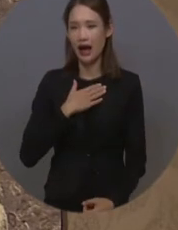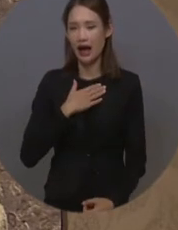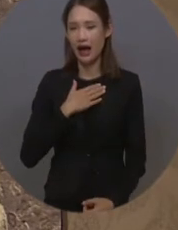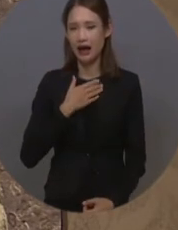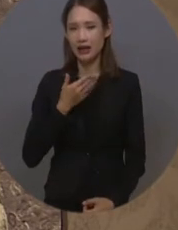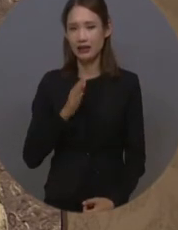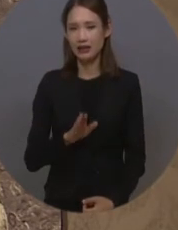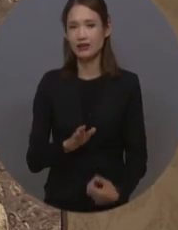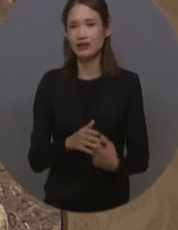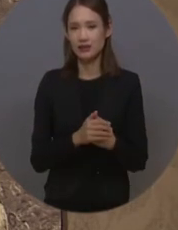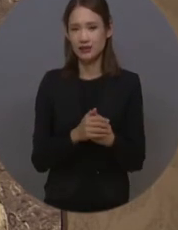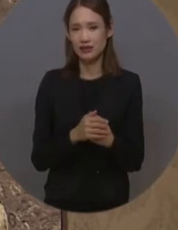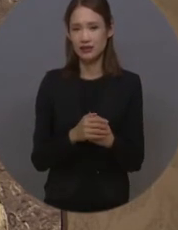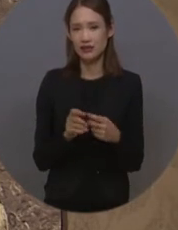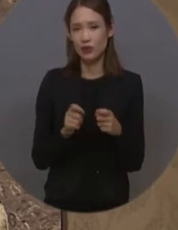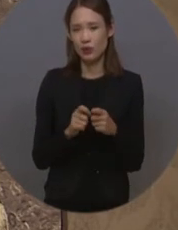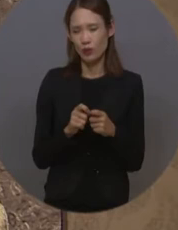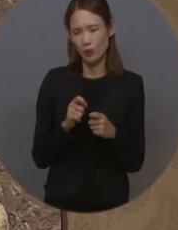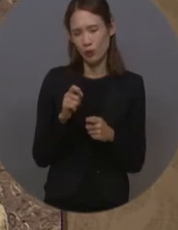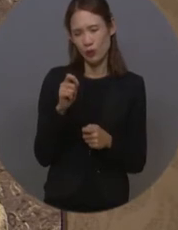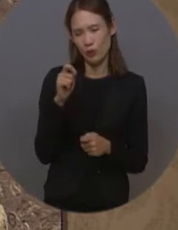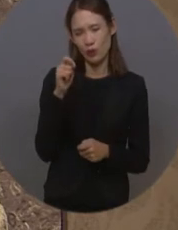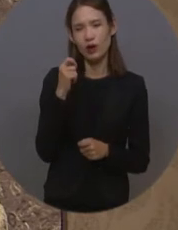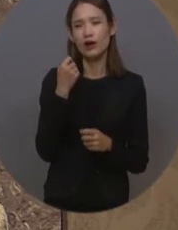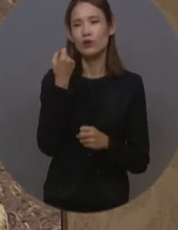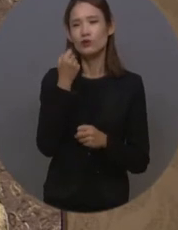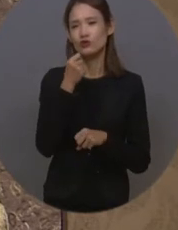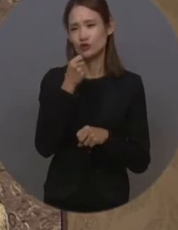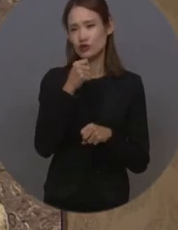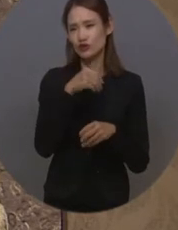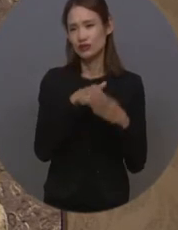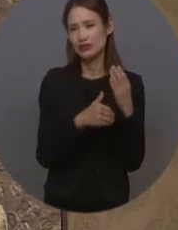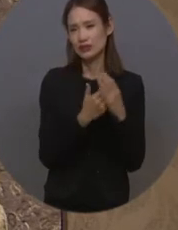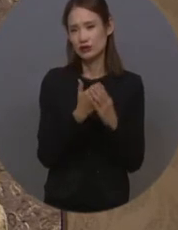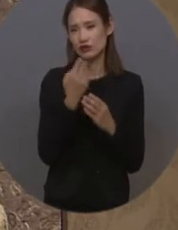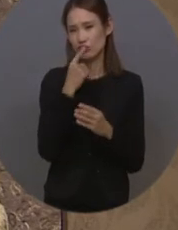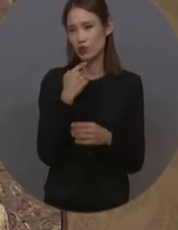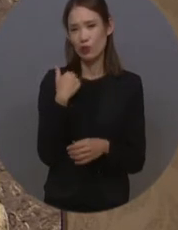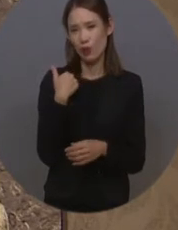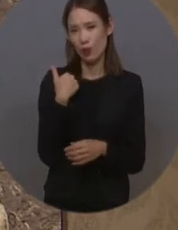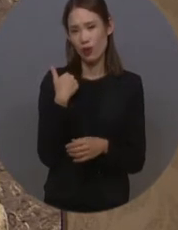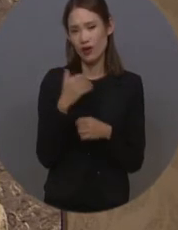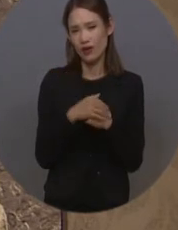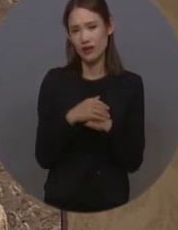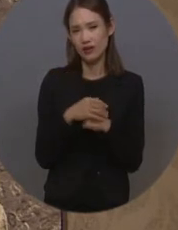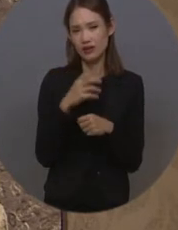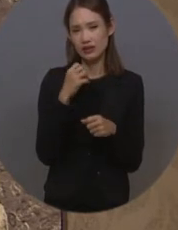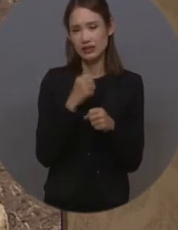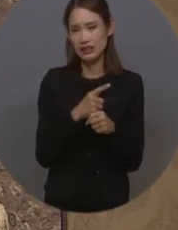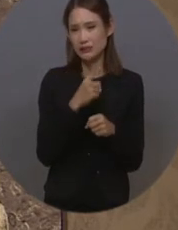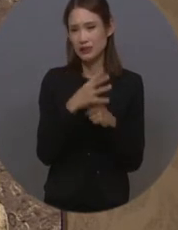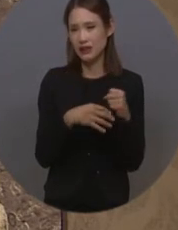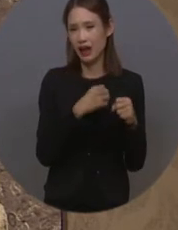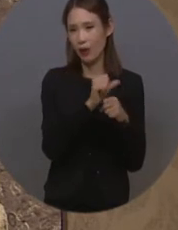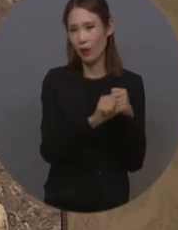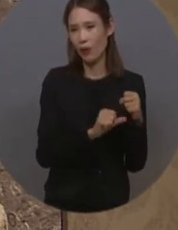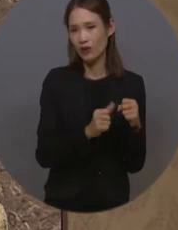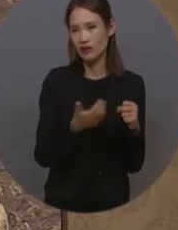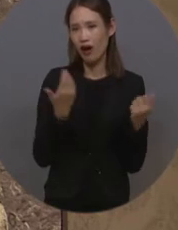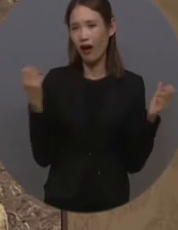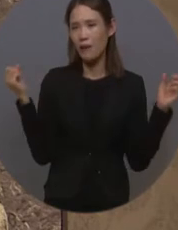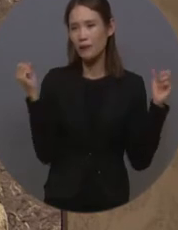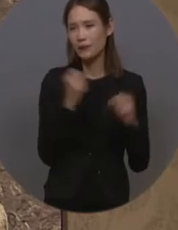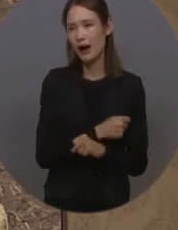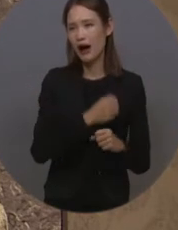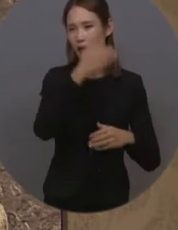그런데 그렇게 오래 신은지 몰랐고 우리는 회사는 이미 4-5년 전에 망했다.